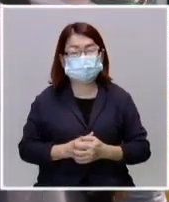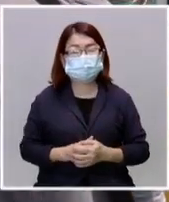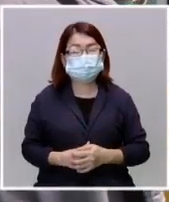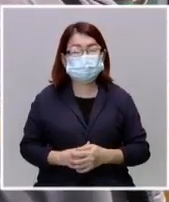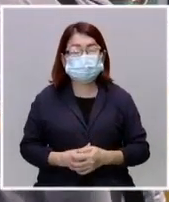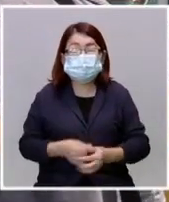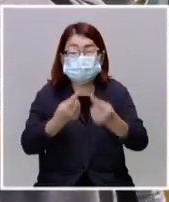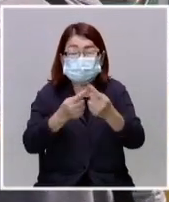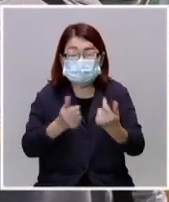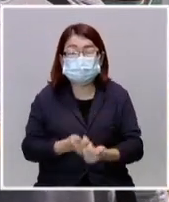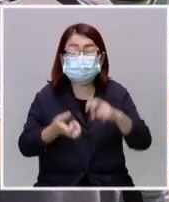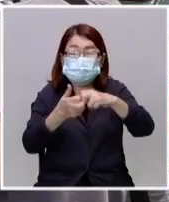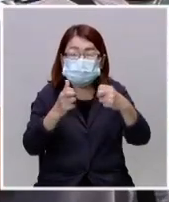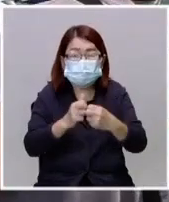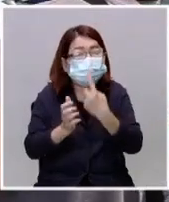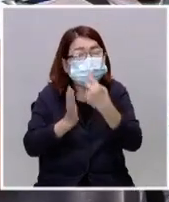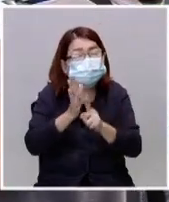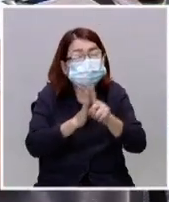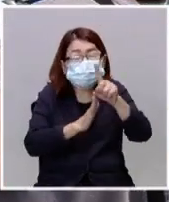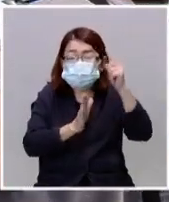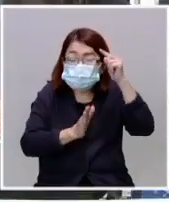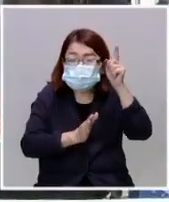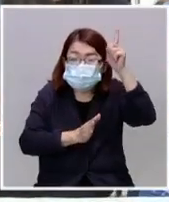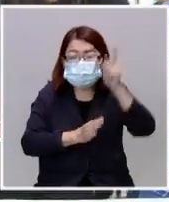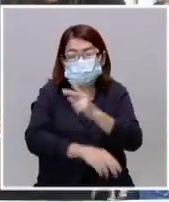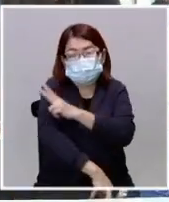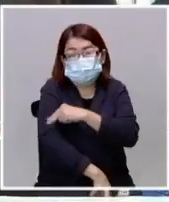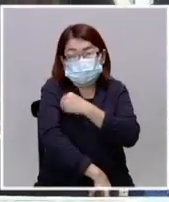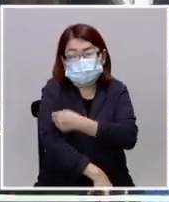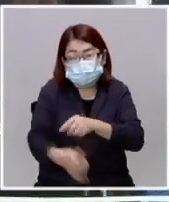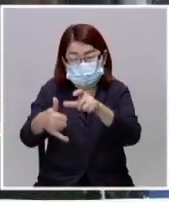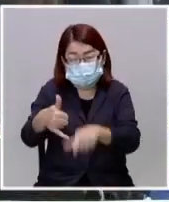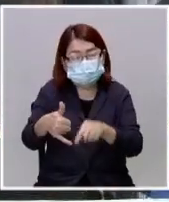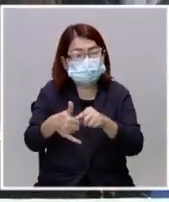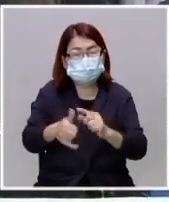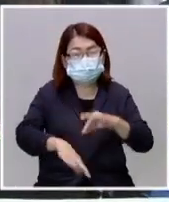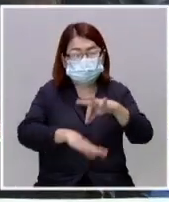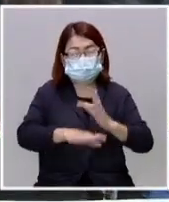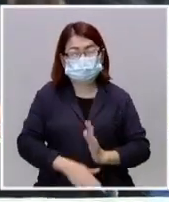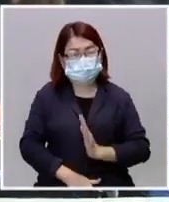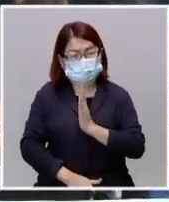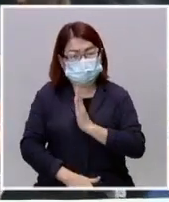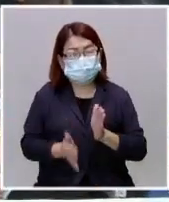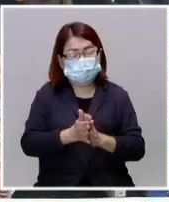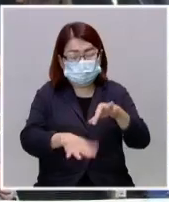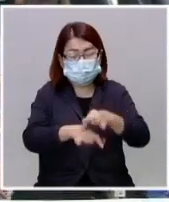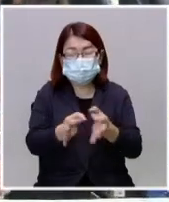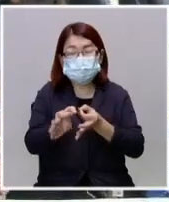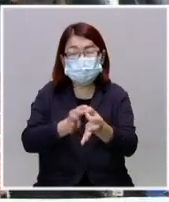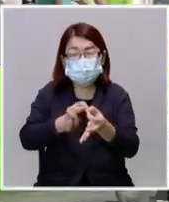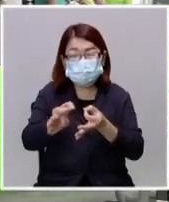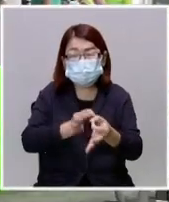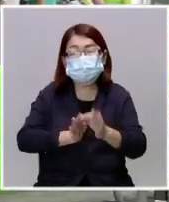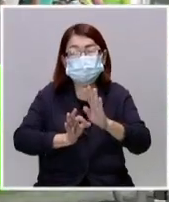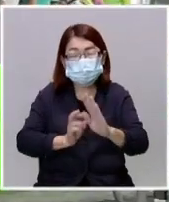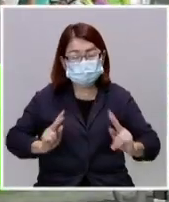คะแต่ในประเด็นนี้ทางนายแพทย์พงศธรพอกเพิ่มดีนายแพทย์ผู้ทรงคุณวุฒิและที่ปรึกษาระดับสูงของกระท